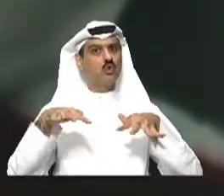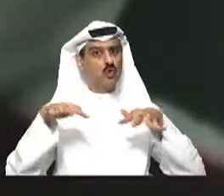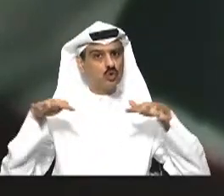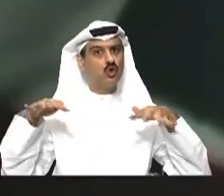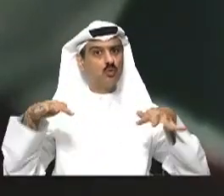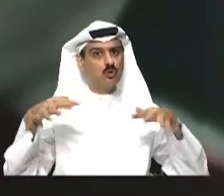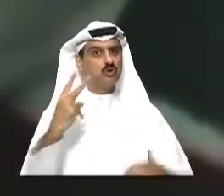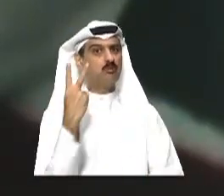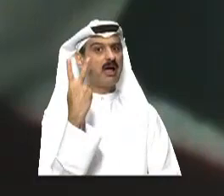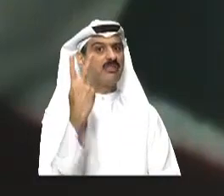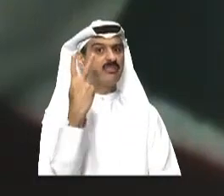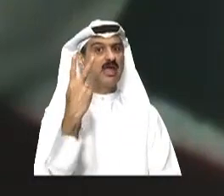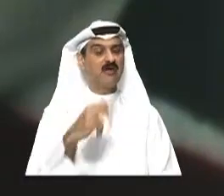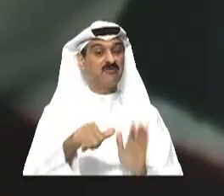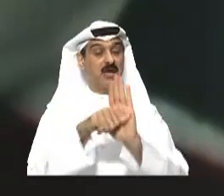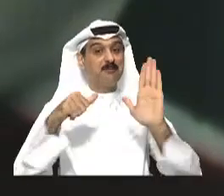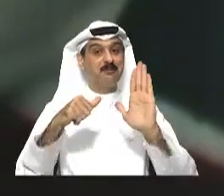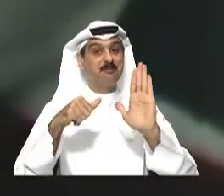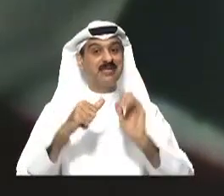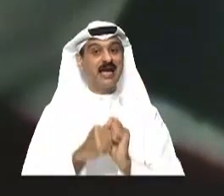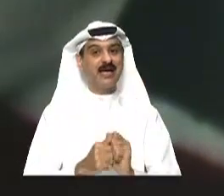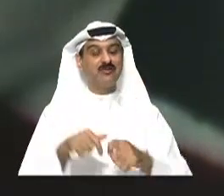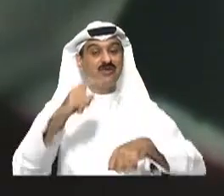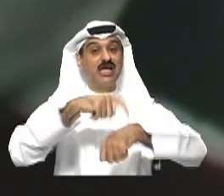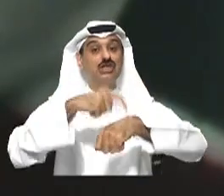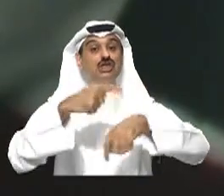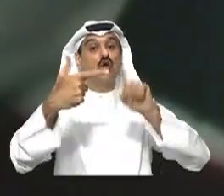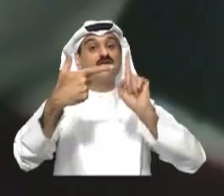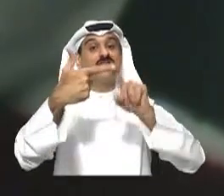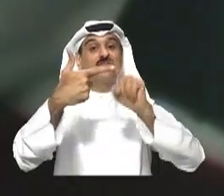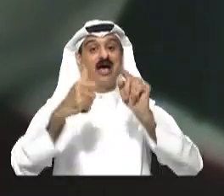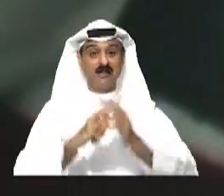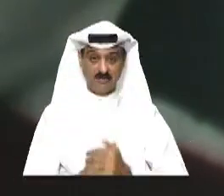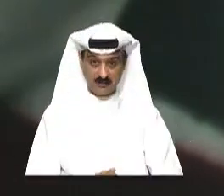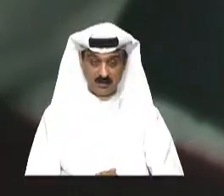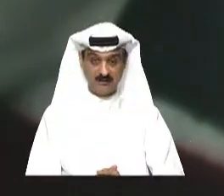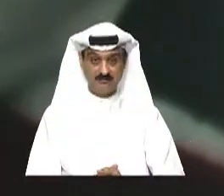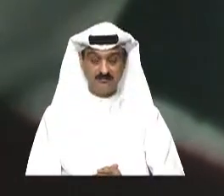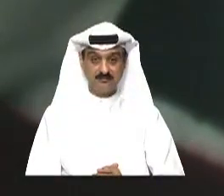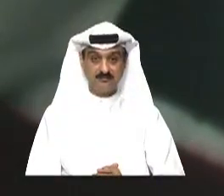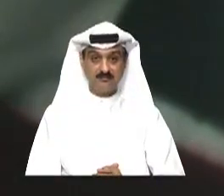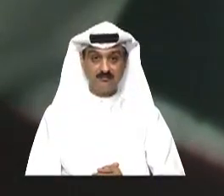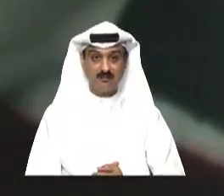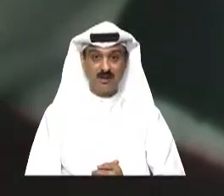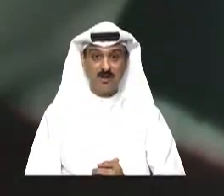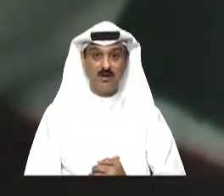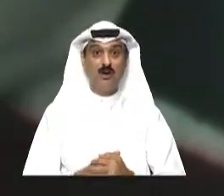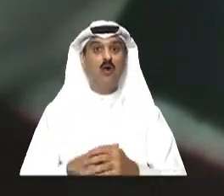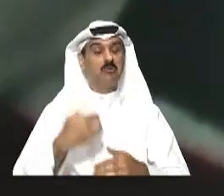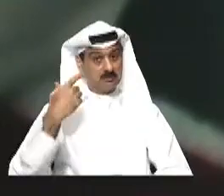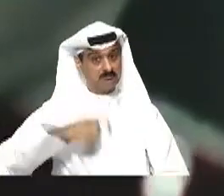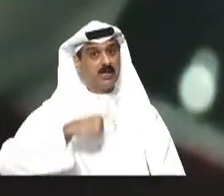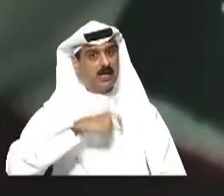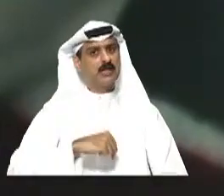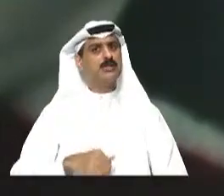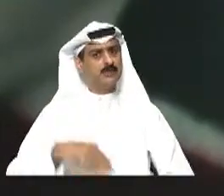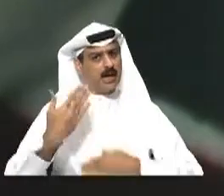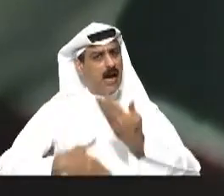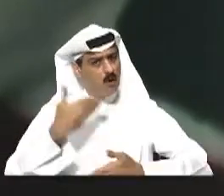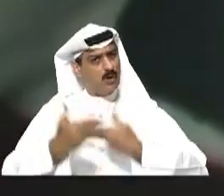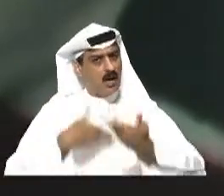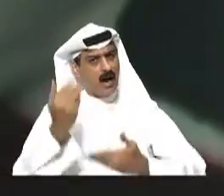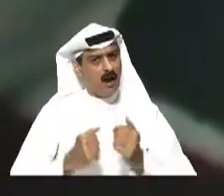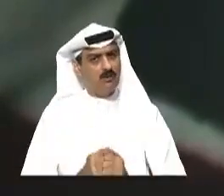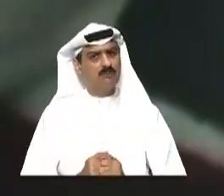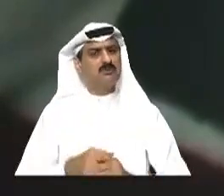الهدفين اللي جاءوا في مطلع الشوط الثاني في دقيقة 48-53، وكان فرصة كبيرة للمنتخب الأرجنتيني أنه يظهر